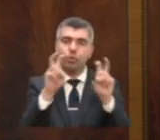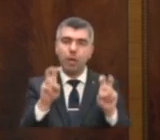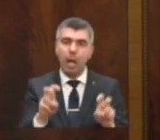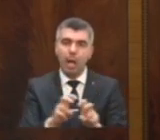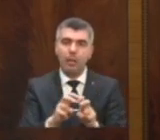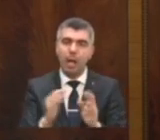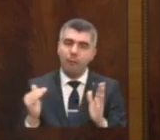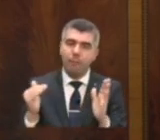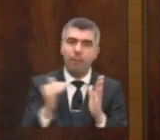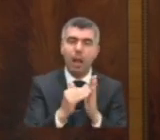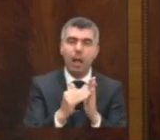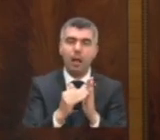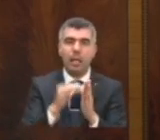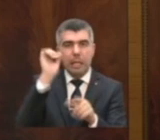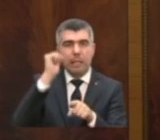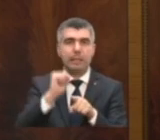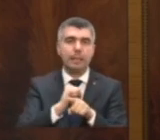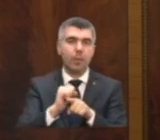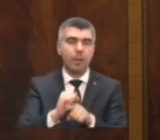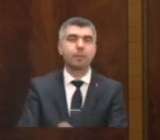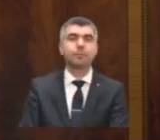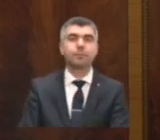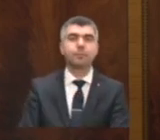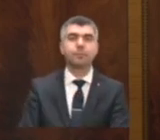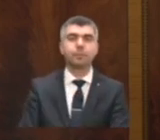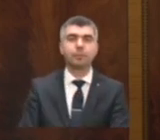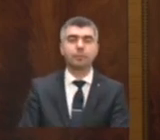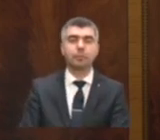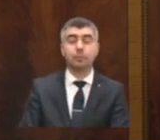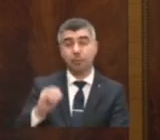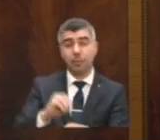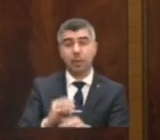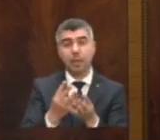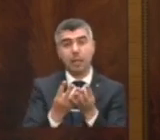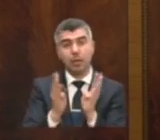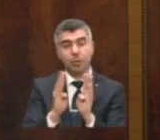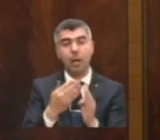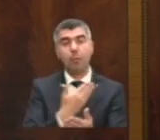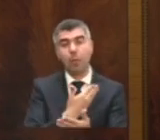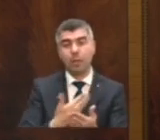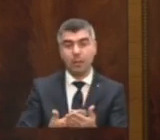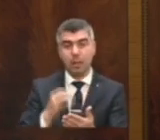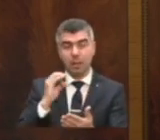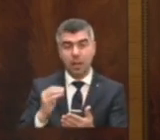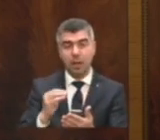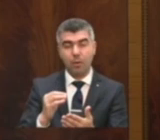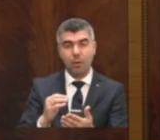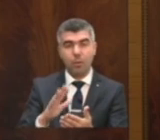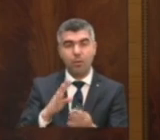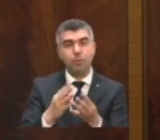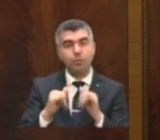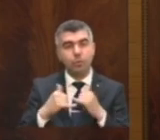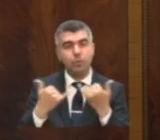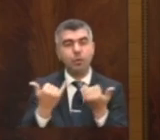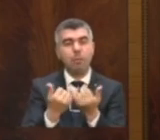نهاية دورات مسلسل التكوين. هذا وقد وضبت لجنة استشارية مركزية واللجنة الجهوية على عقد اجتماعات